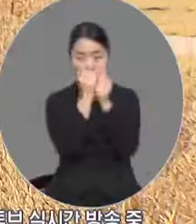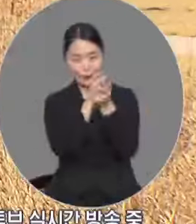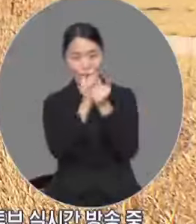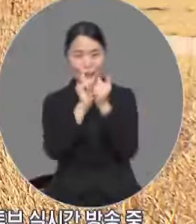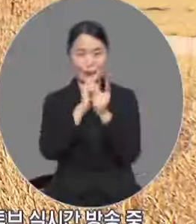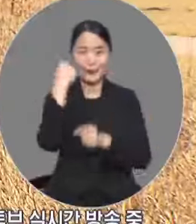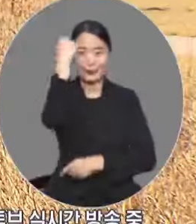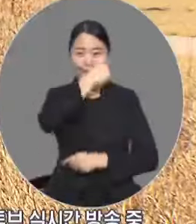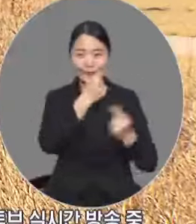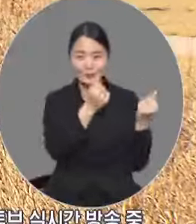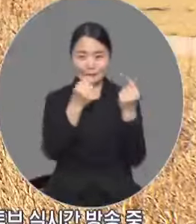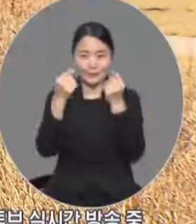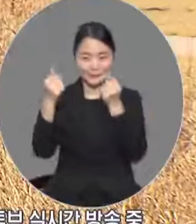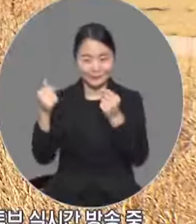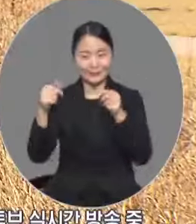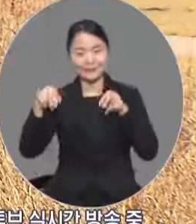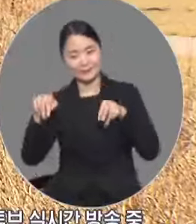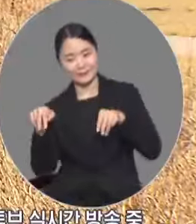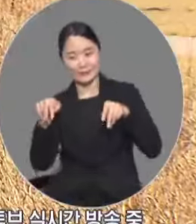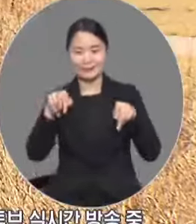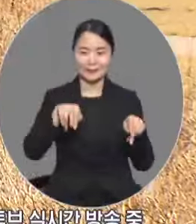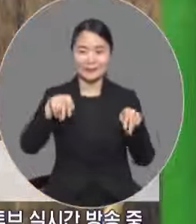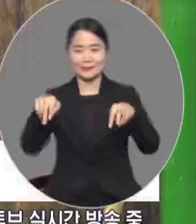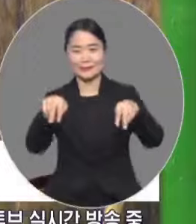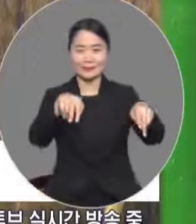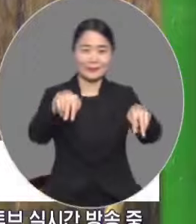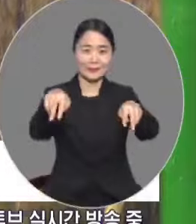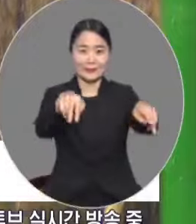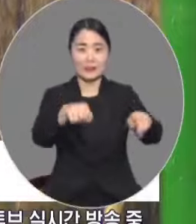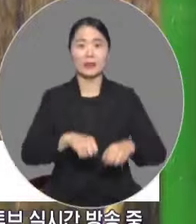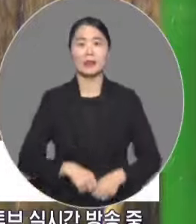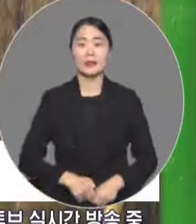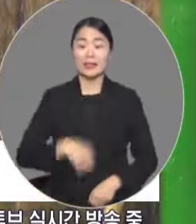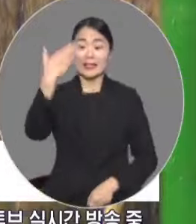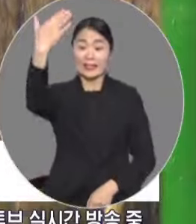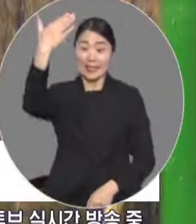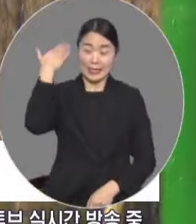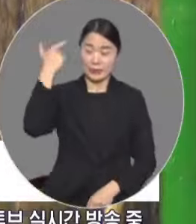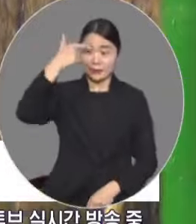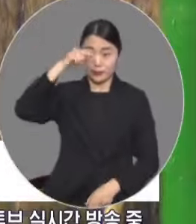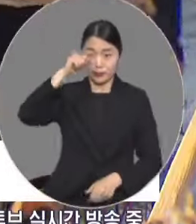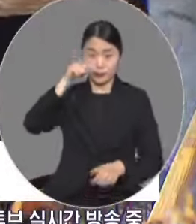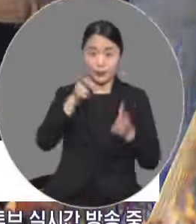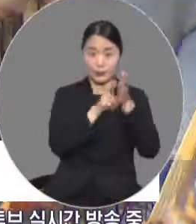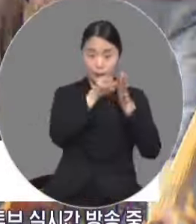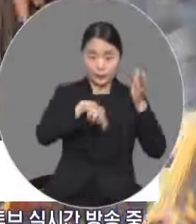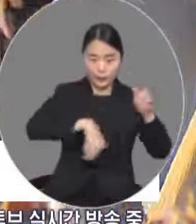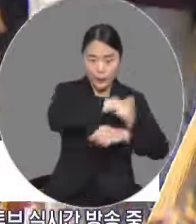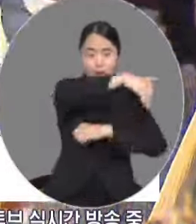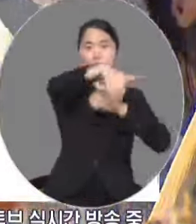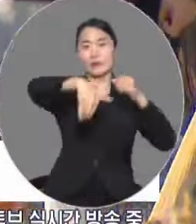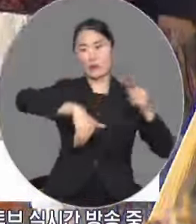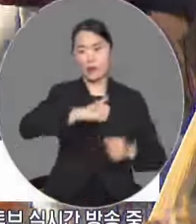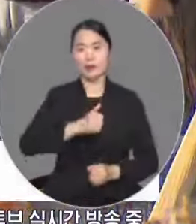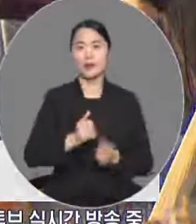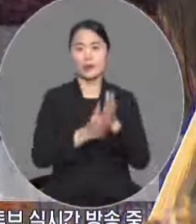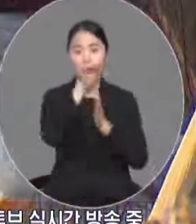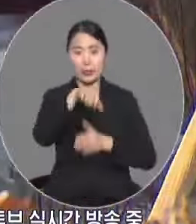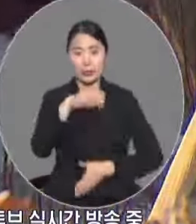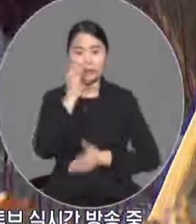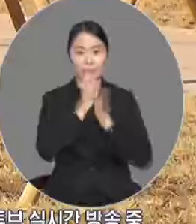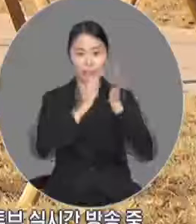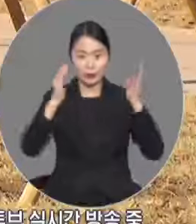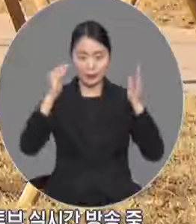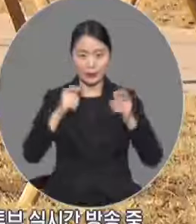닮은 모습으로 철길을 걸어봅니다. 옛 호계 역사를 중심축으로 조성된 기후대응 도시숲은